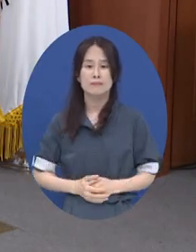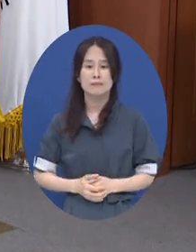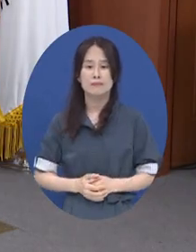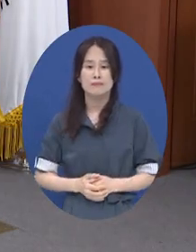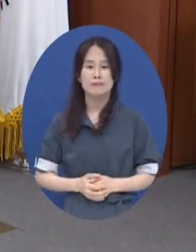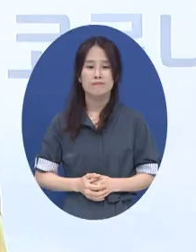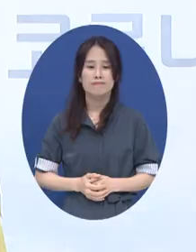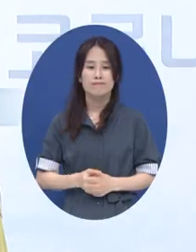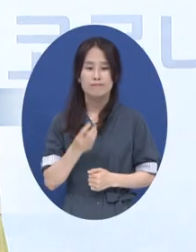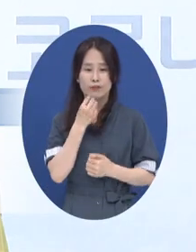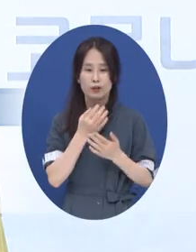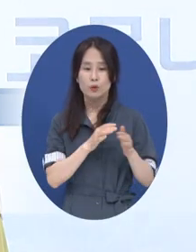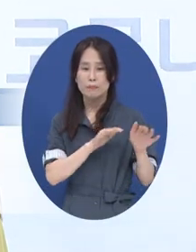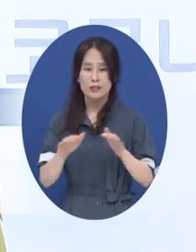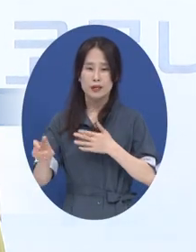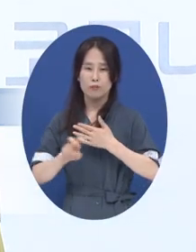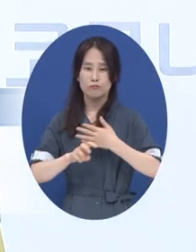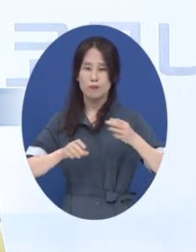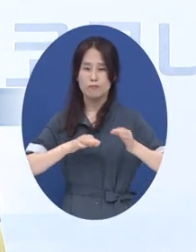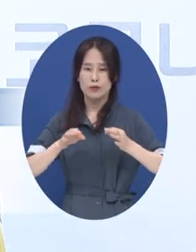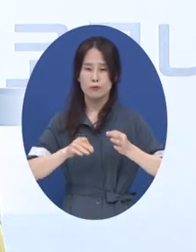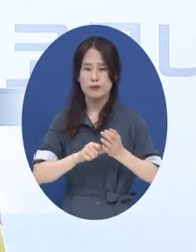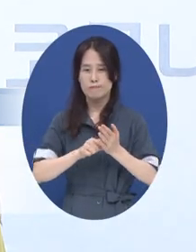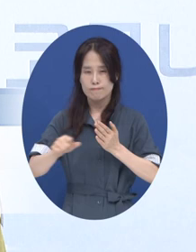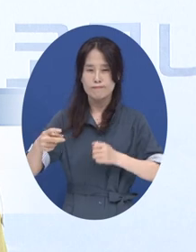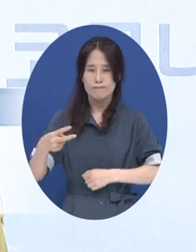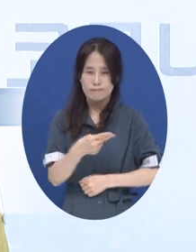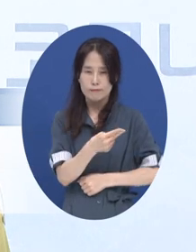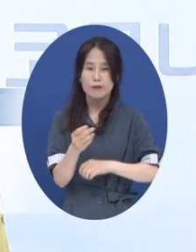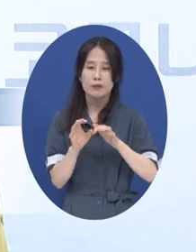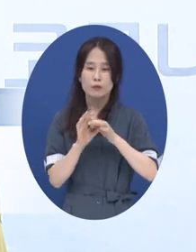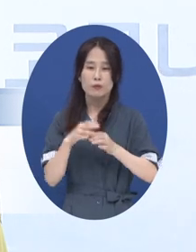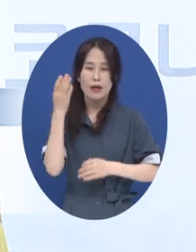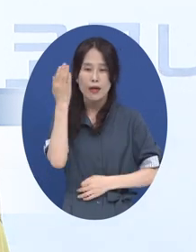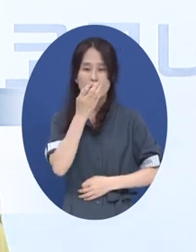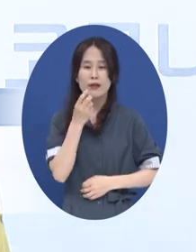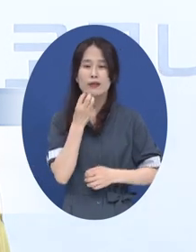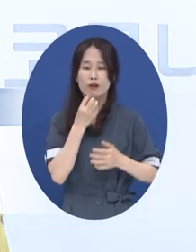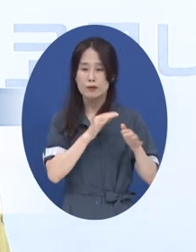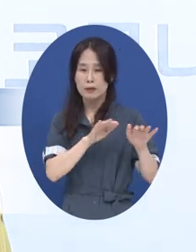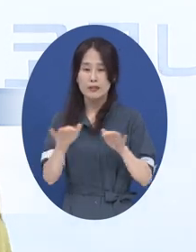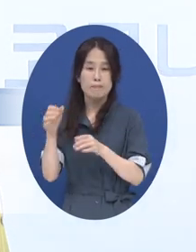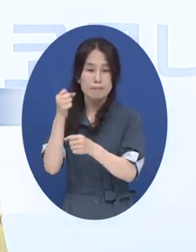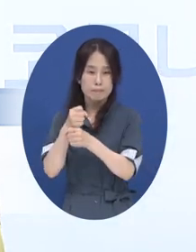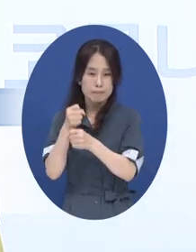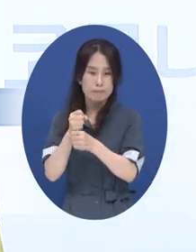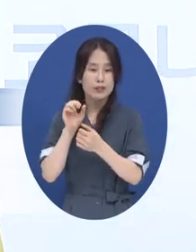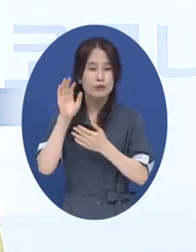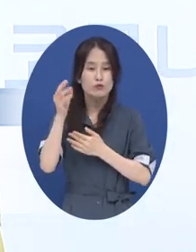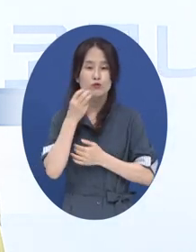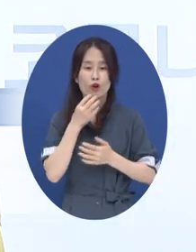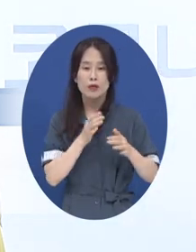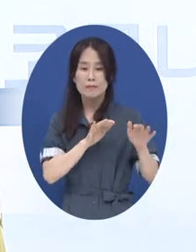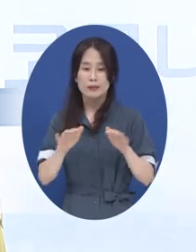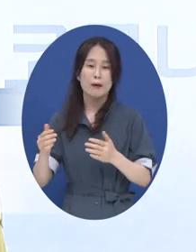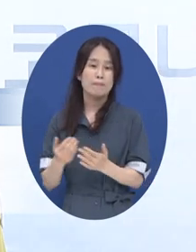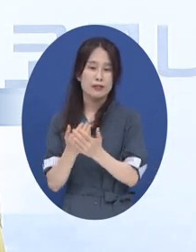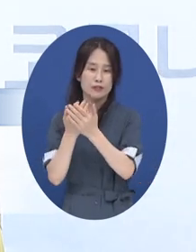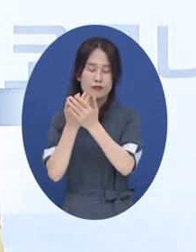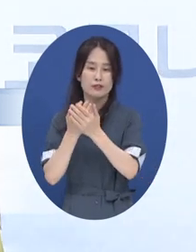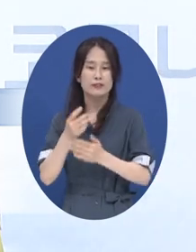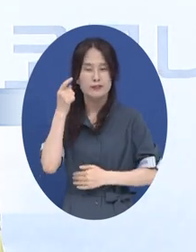있었습니다. 경기도는 바닷가 불법 행위 근절을 통해 깨끗한 경기바다를 조성하고